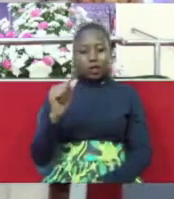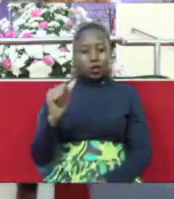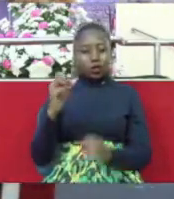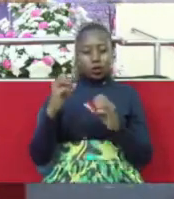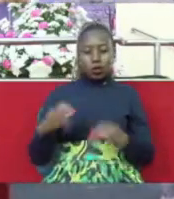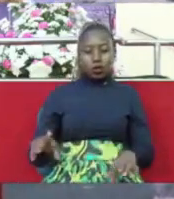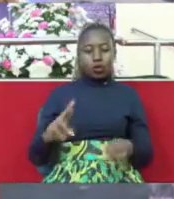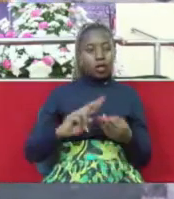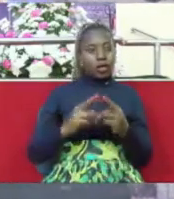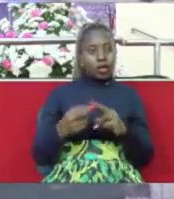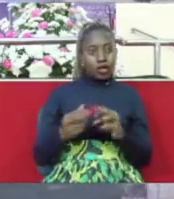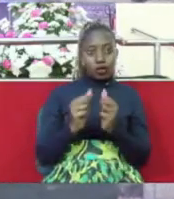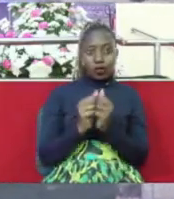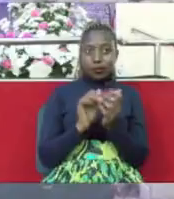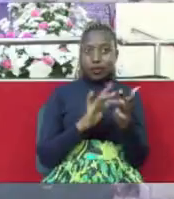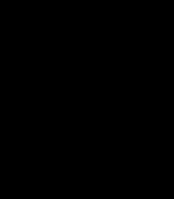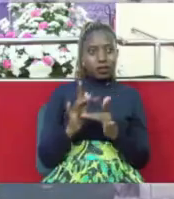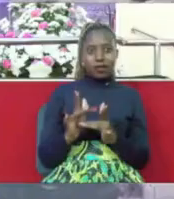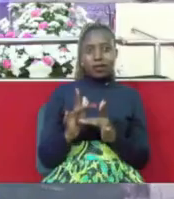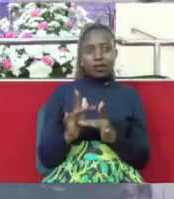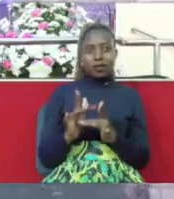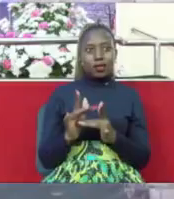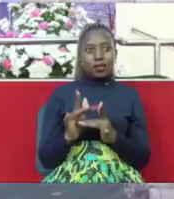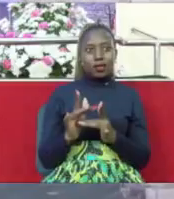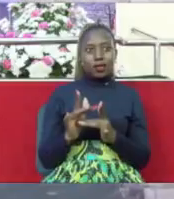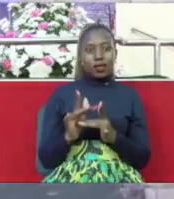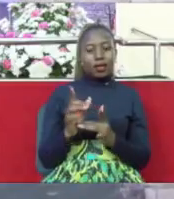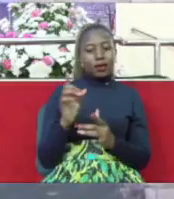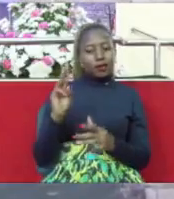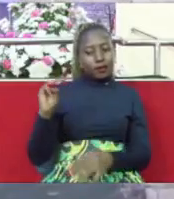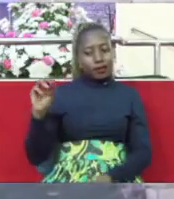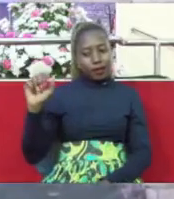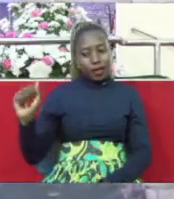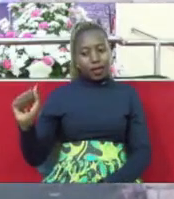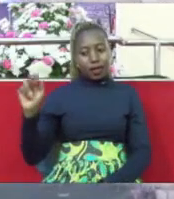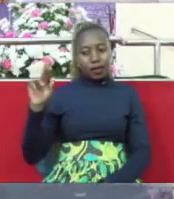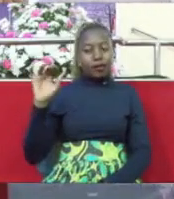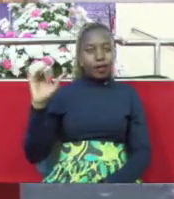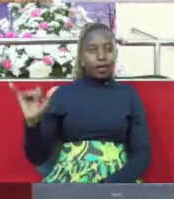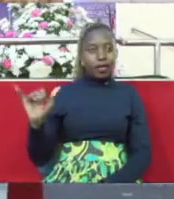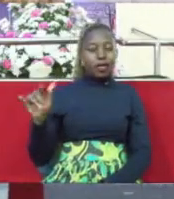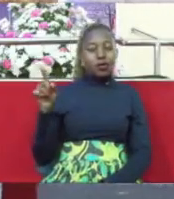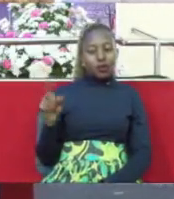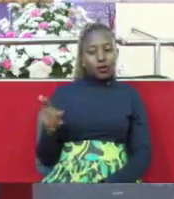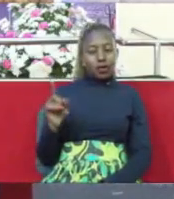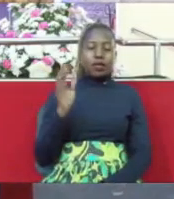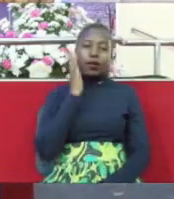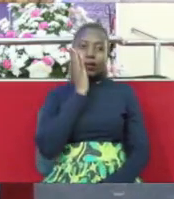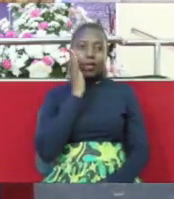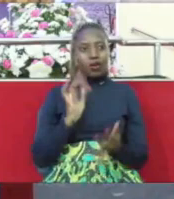Christ. Hakupoteza ule uhusiano pamoja na Yesu. She was still Jesus' mother. Alikuwa yeye bado ni mama yake Yesu. Yet she had lost him. Lakini